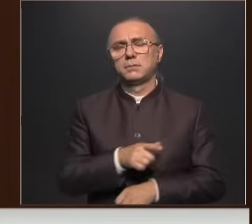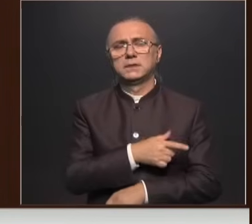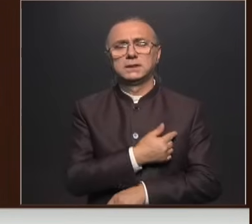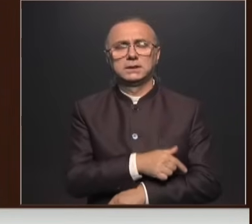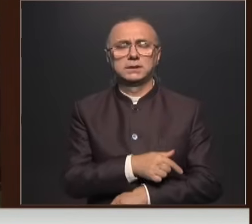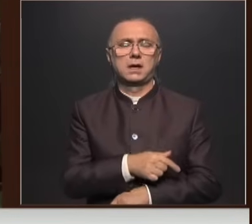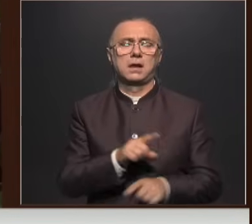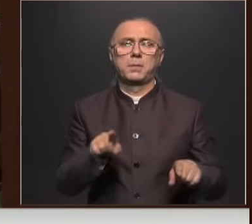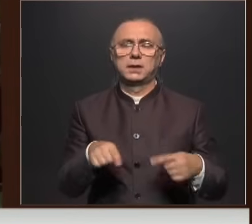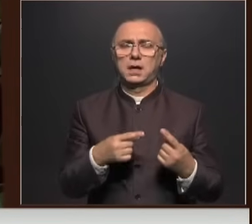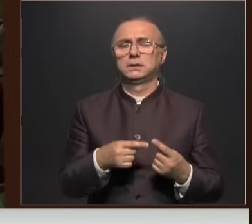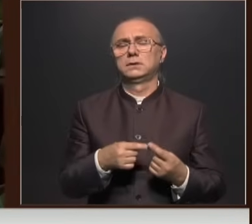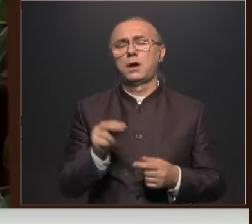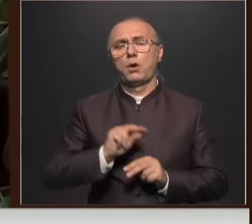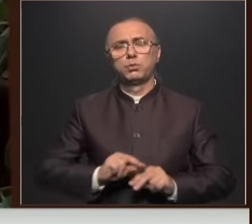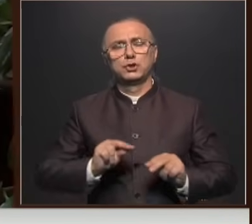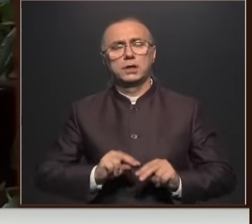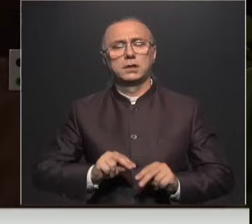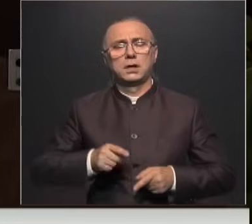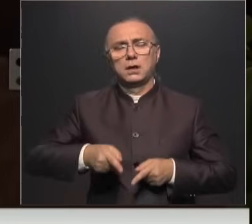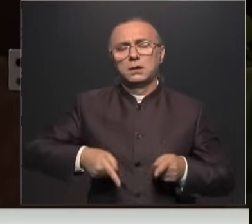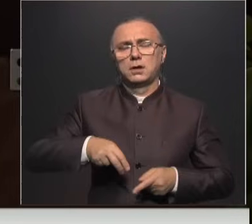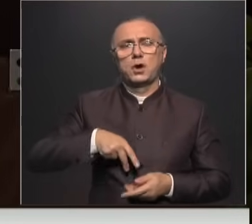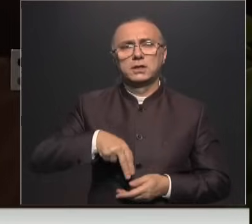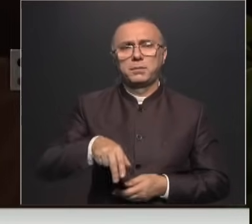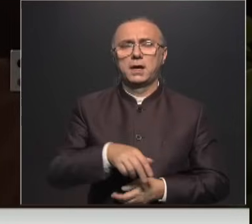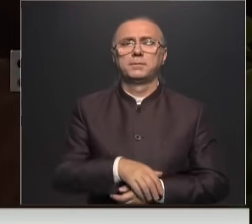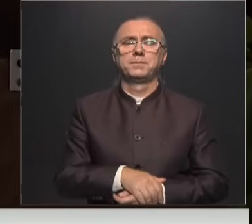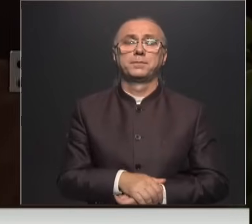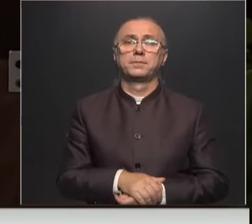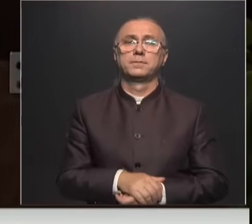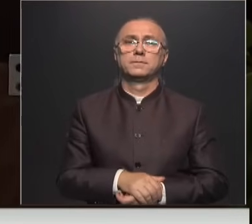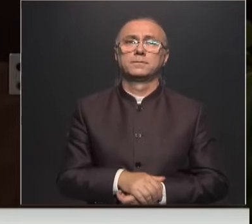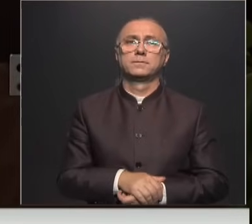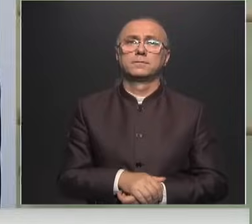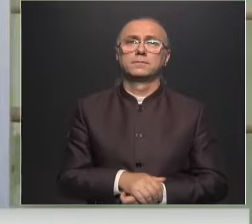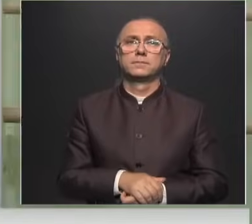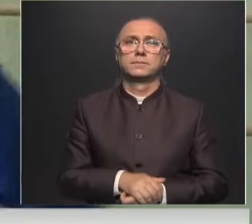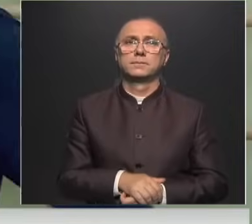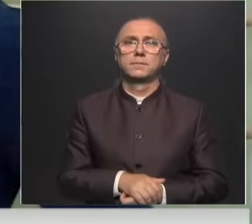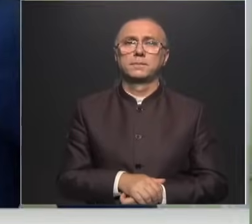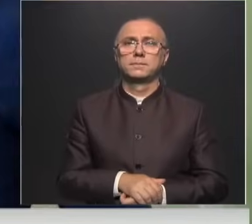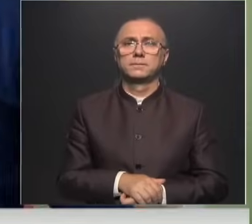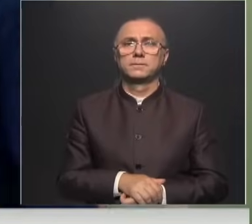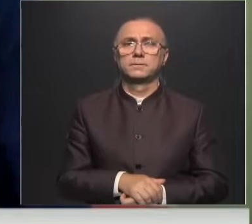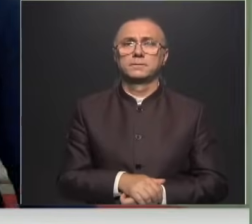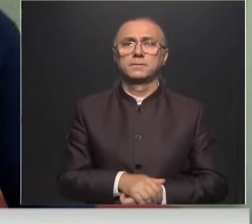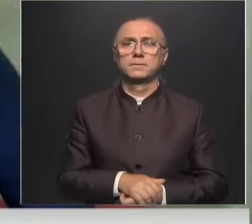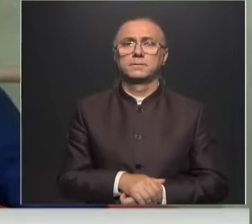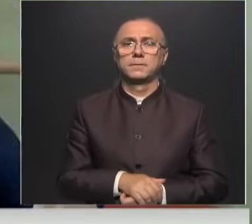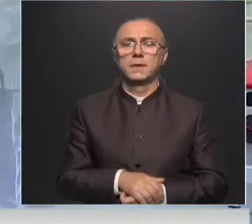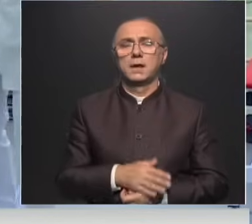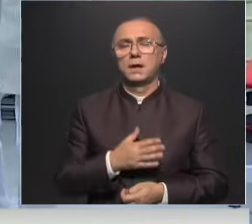ходьбе и пользования протезом. Центр протезирования, медицинская адаптация сейчас одно из моих любимых мест